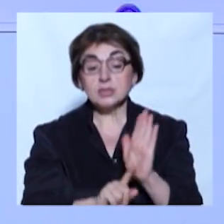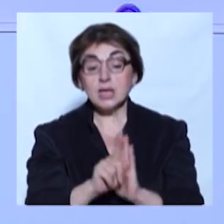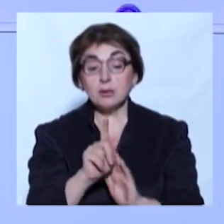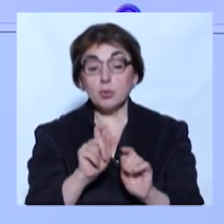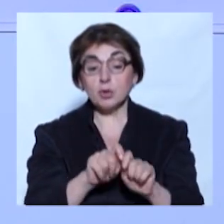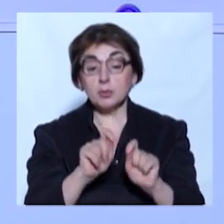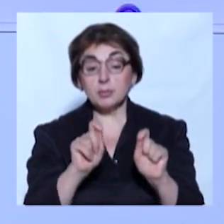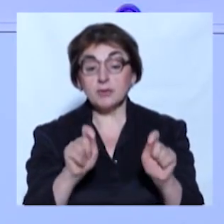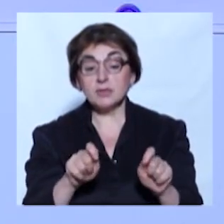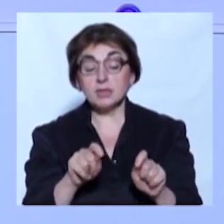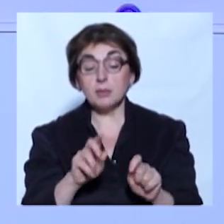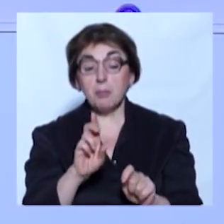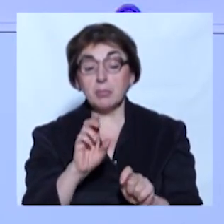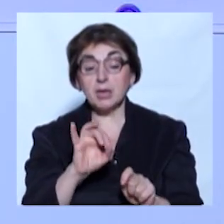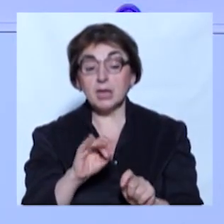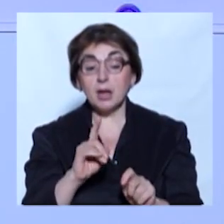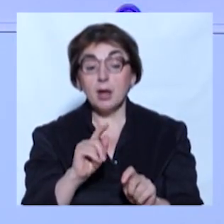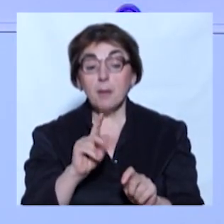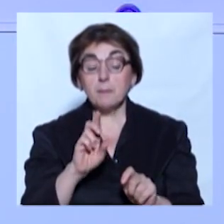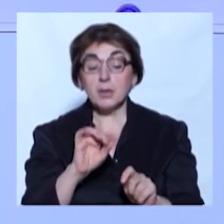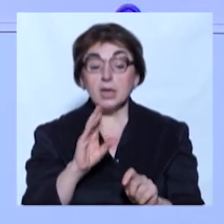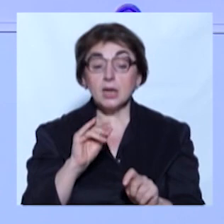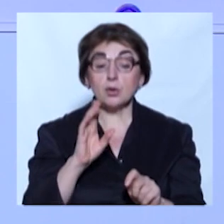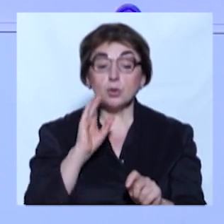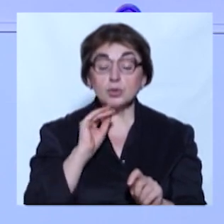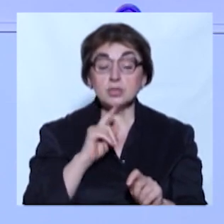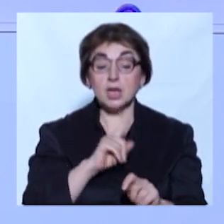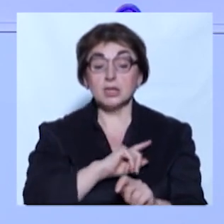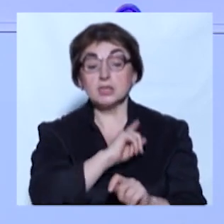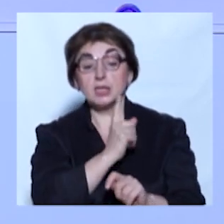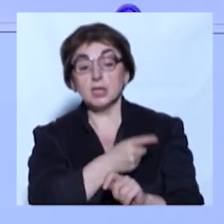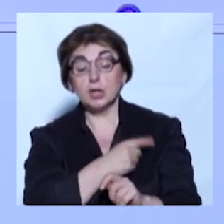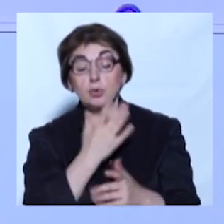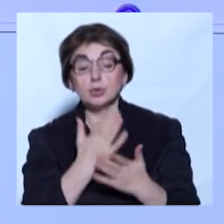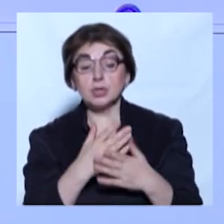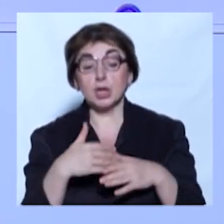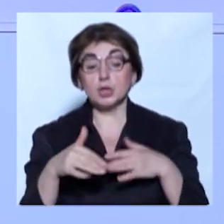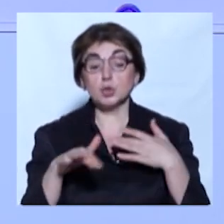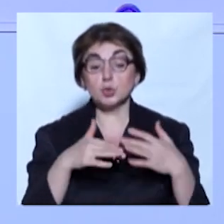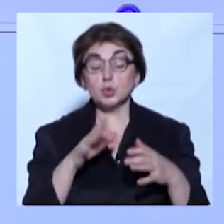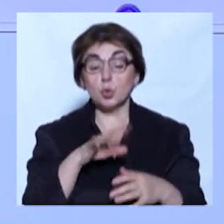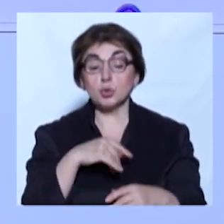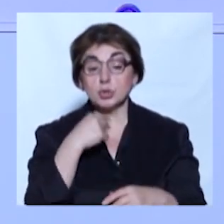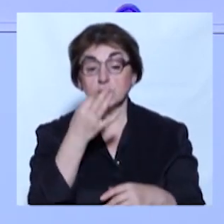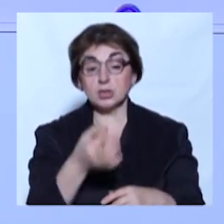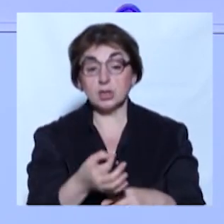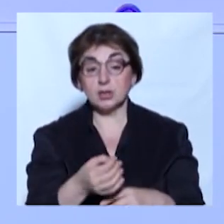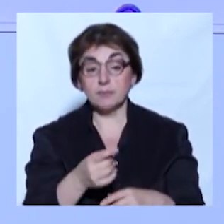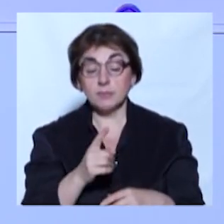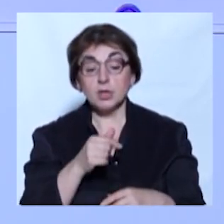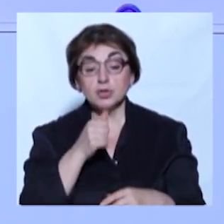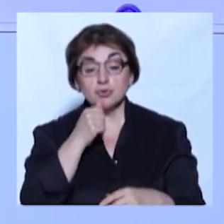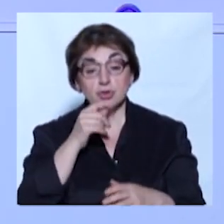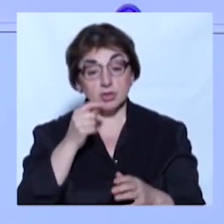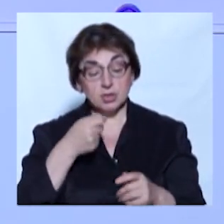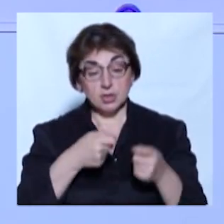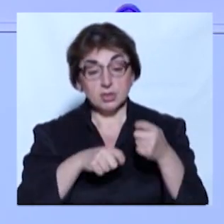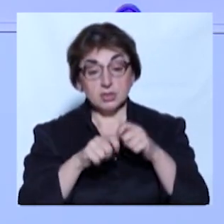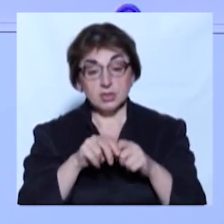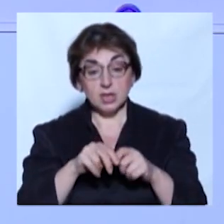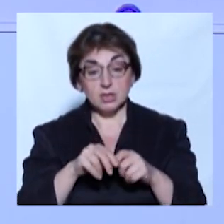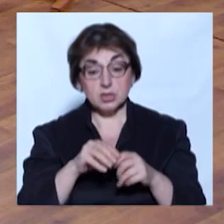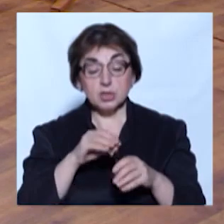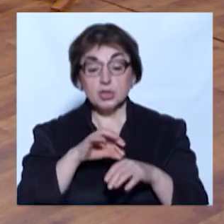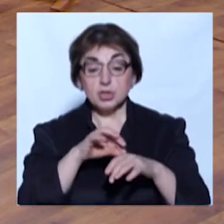ბგერა და როდის არის ეს ბგერა ძლიერი ან სუსტი. Როგორც გითხარით, ვიდრე ცდას ჩავატარებ,